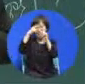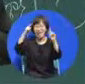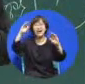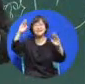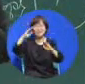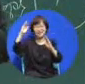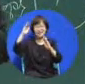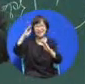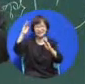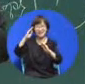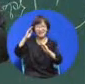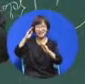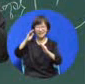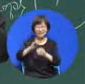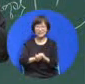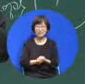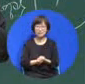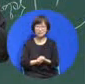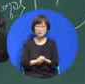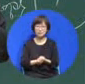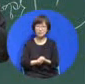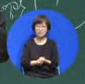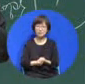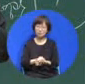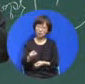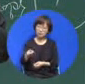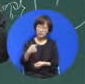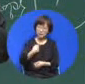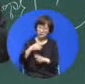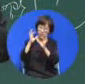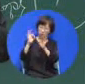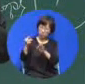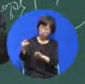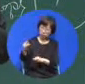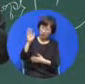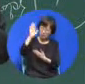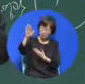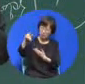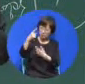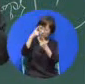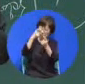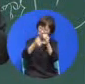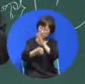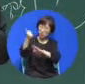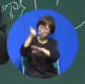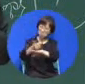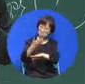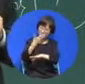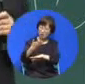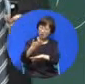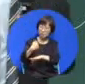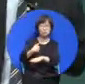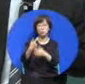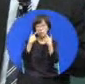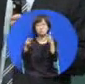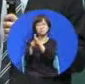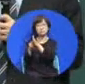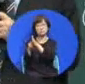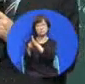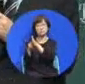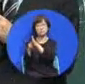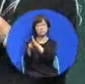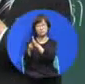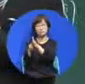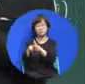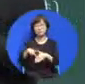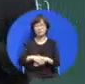he was still a college student. 대학생 때 아, 저 렘넌트는 성공할 거다. 그렇게 확신 와 있어요. I had assurance when I met him in college that he